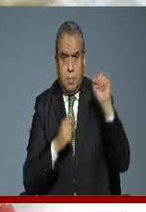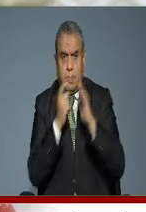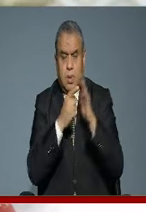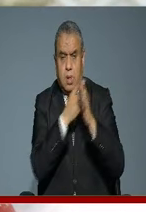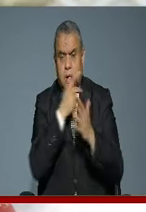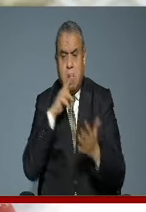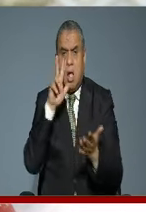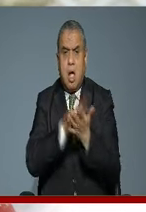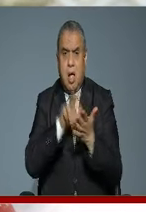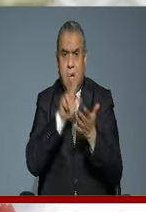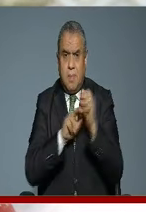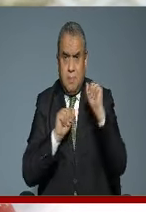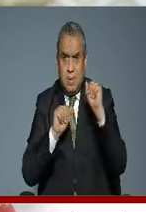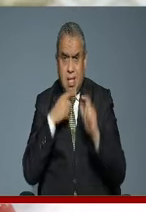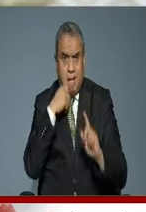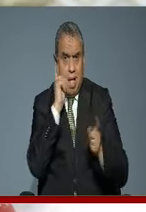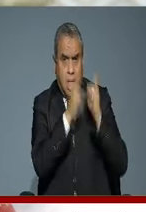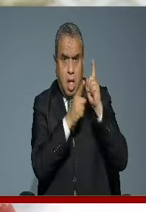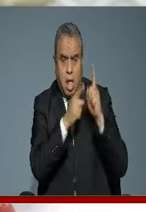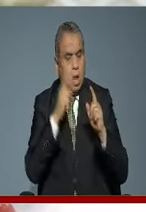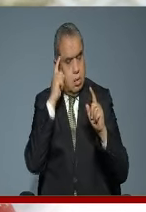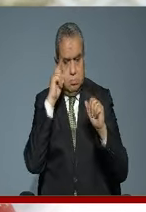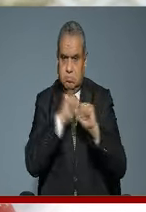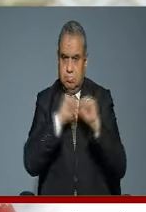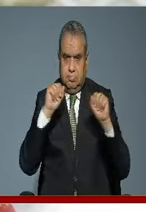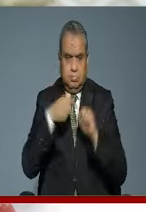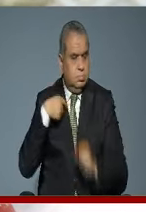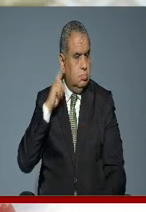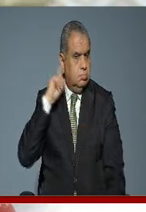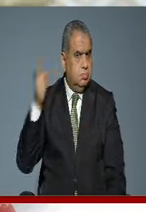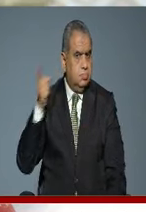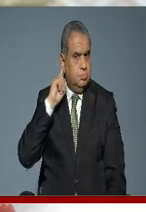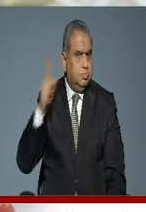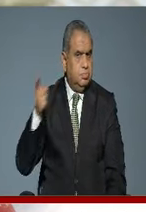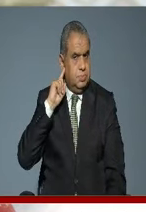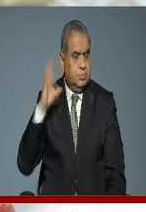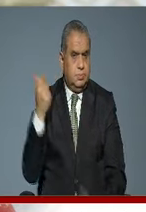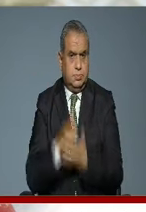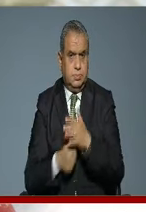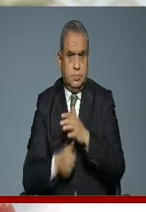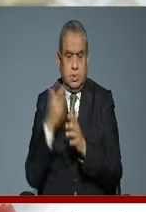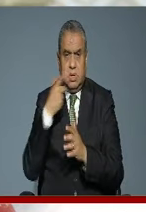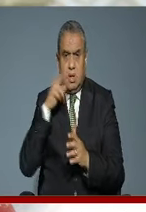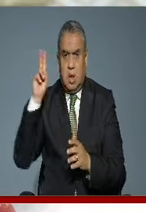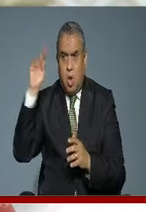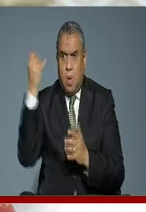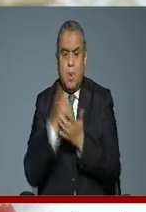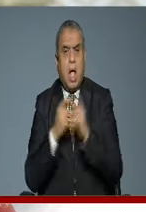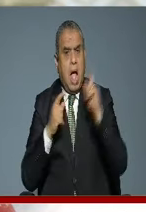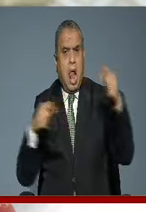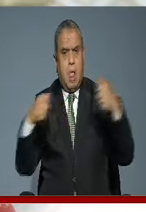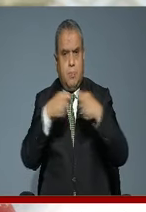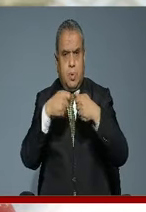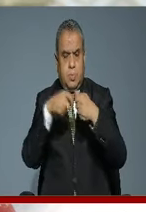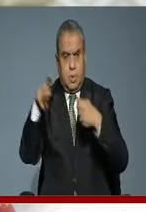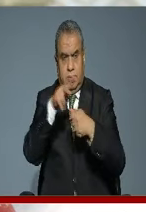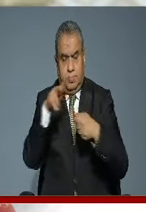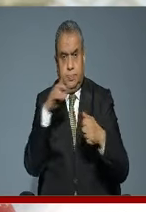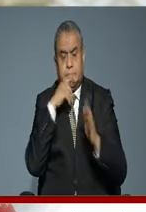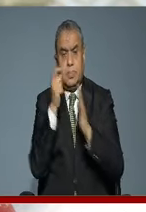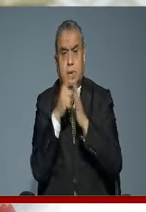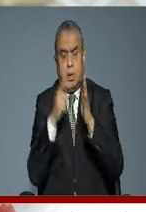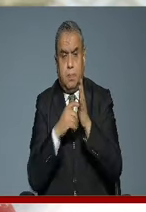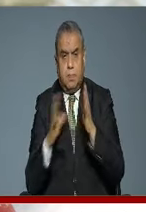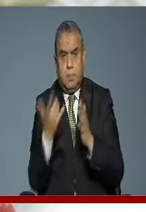القرارات التي تؤخذ من طرف الأمم المتحدة. لذلك يجب علينا